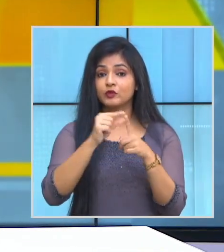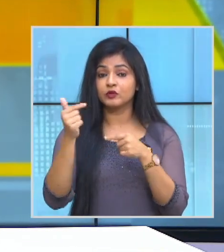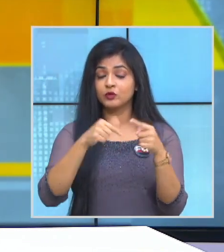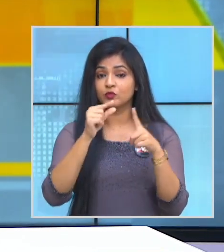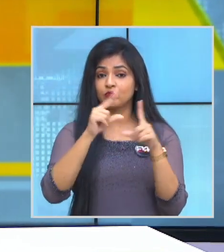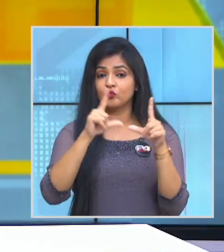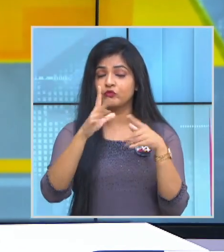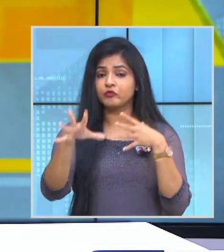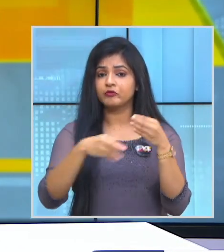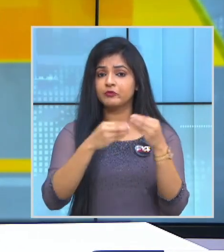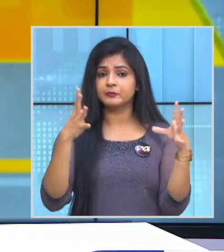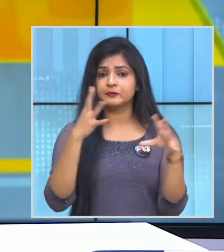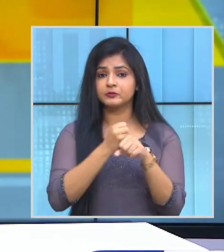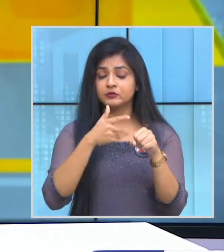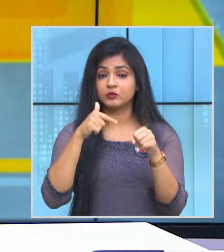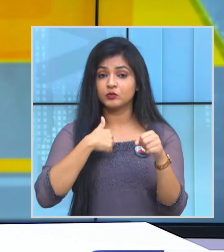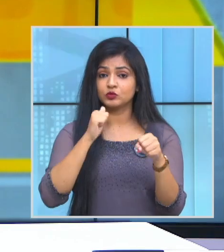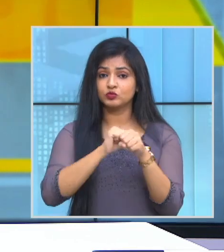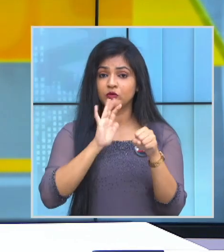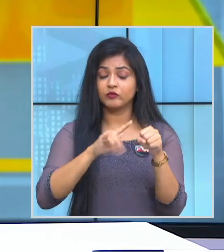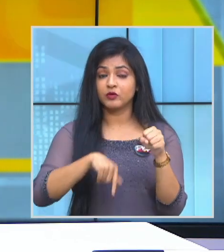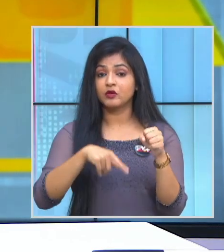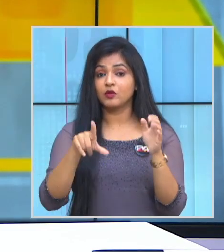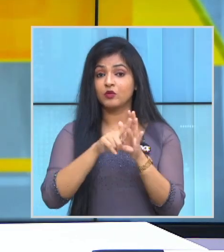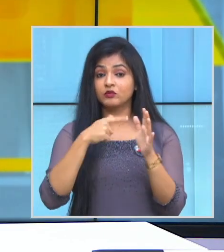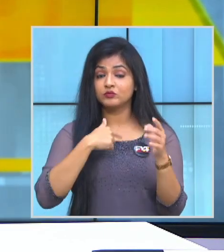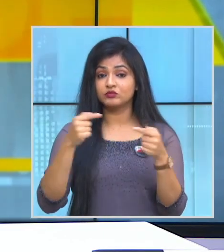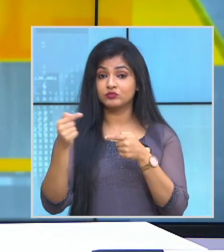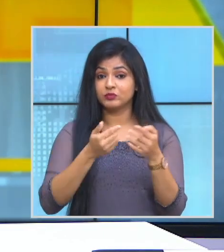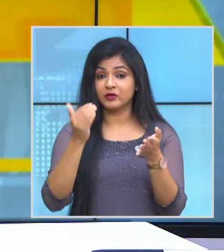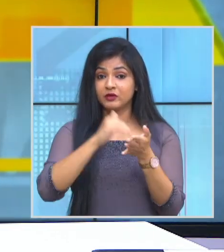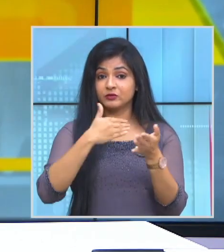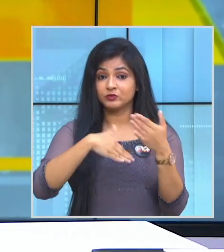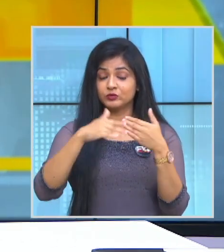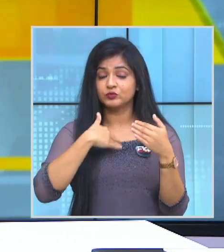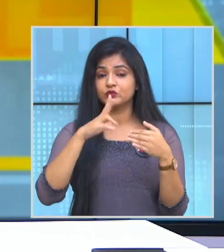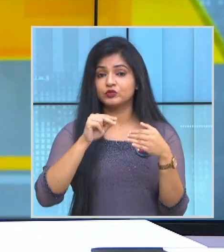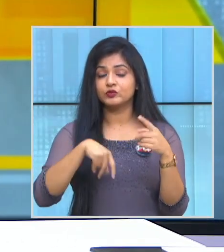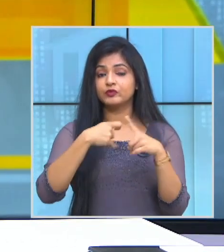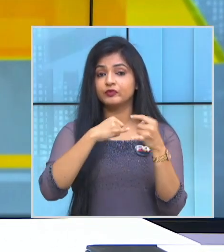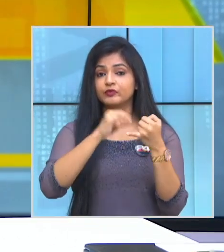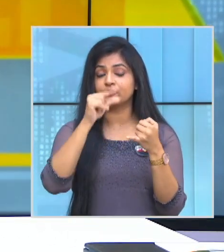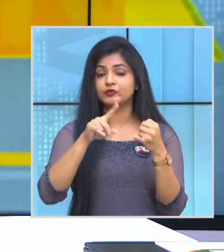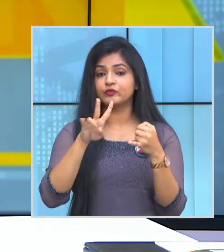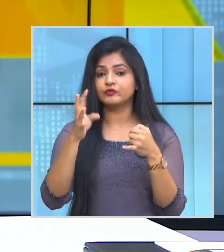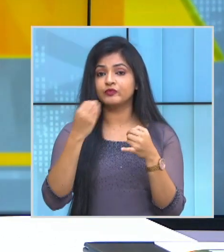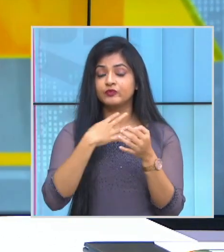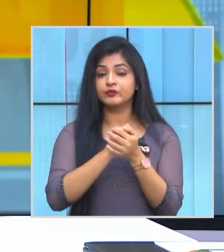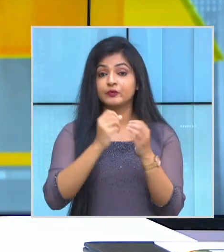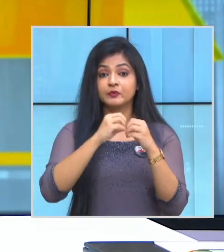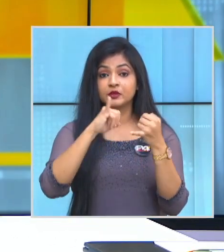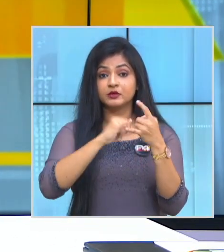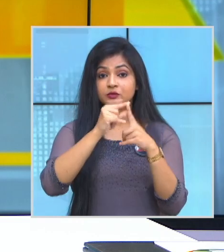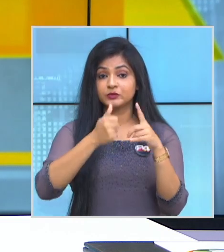തെളിവുകൾ ശേഖരിച്ചില്ല. ഇപ്പോൾ ഒരു ജോലിയുണ്ടെന്നും ഇനി നിയമപരമായി മുന്നോട്ടു പോകാനില്ല എന്നും K സുന്ദര 24നോട് പറഞ്ഞു. BSP